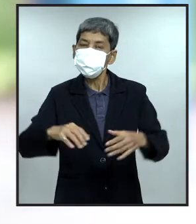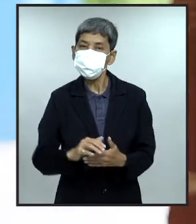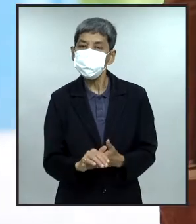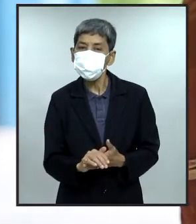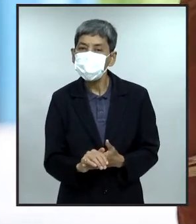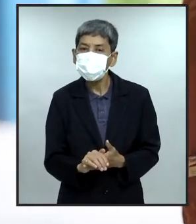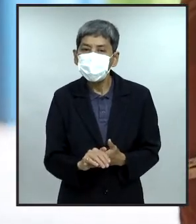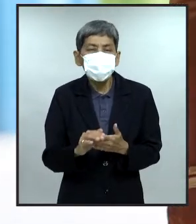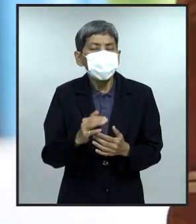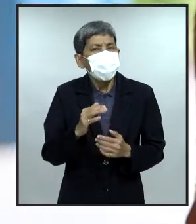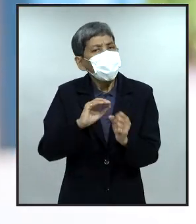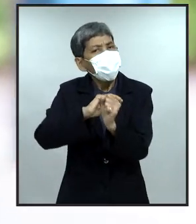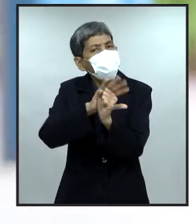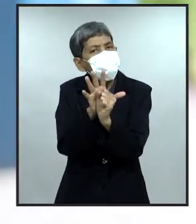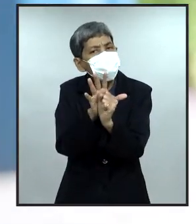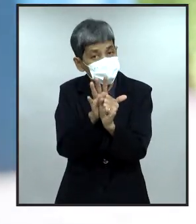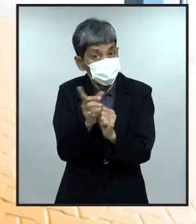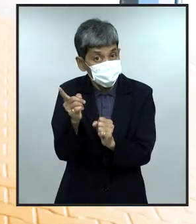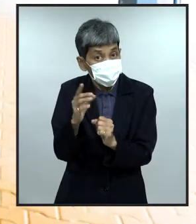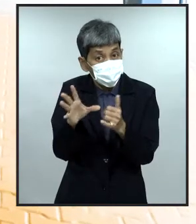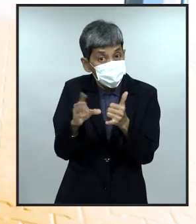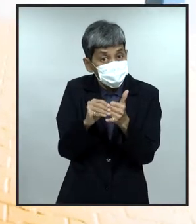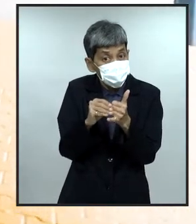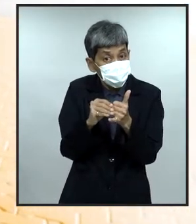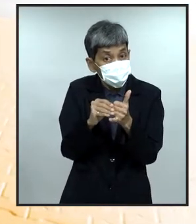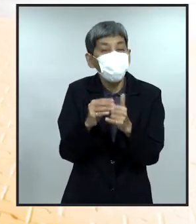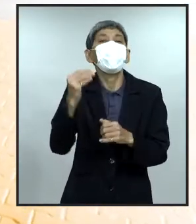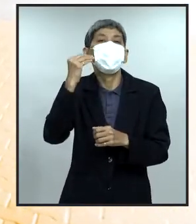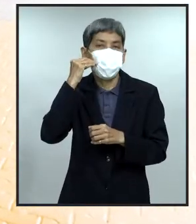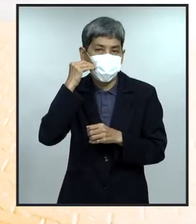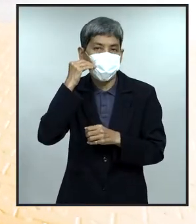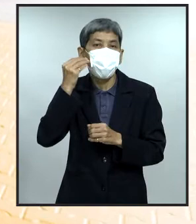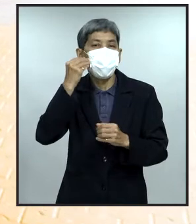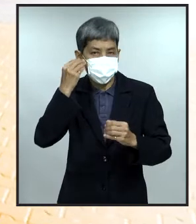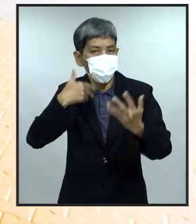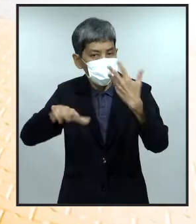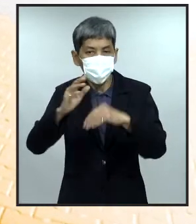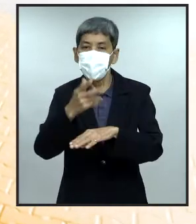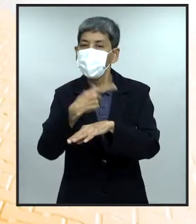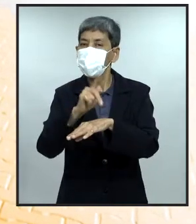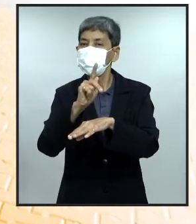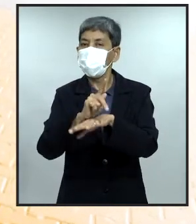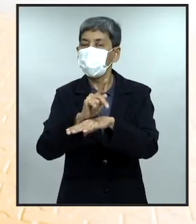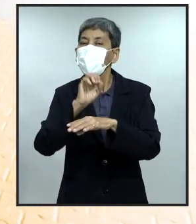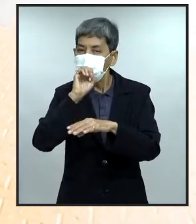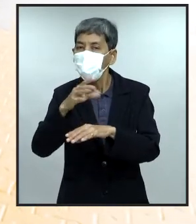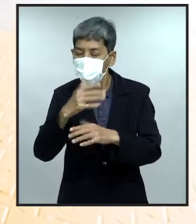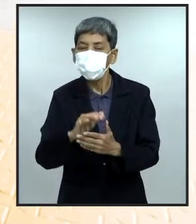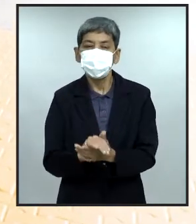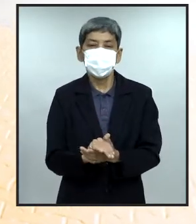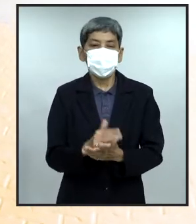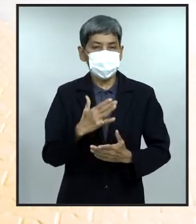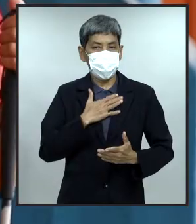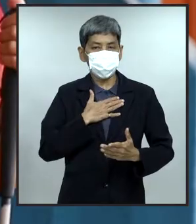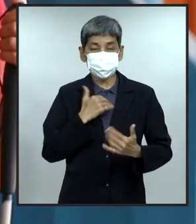แล้วอย่างช่วงอย่างเงี้ยโควิดอย่างนี้น้องก็ยังอยู่ที่นี่อยู่อะครับ ไม ่อ๋อคือกลับบ้านหมดกลับบ้านหมดใช่ไหม ที่ท่านประธานได้เรียนไปเมื่อกี้ว่าเรา